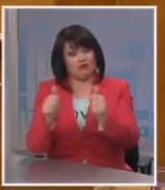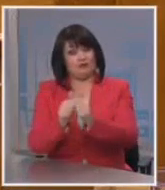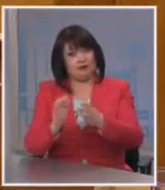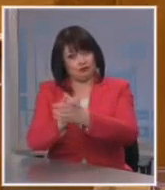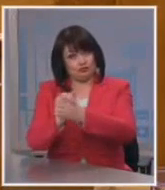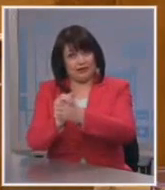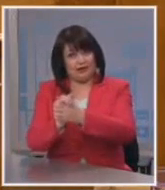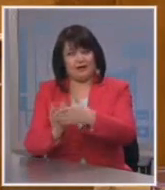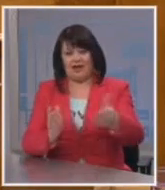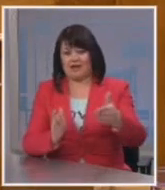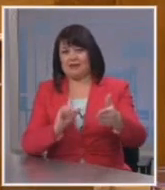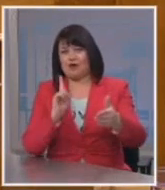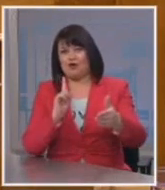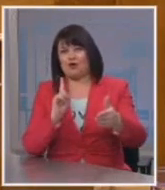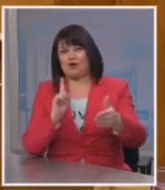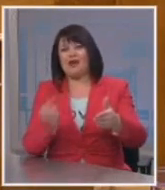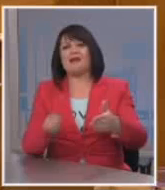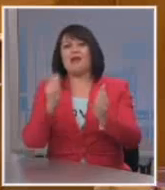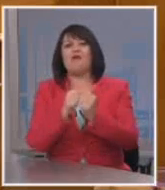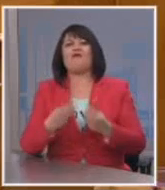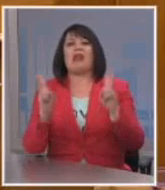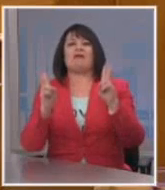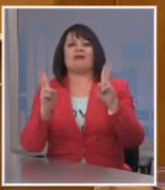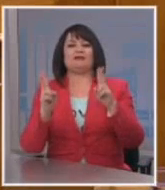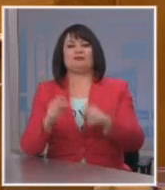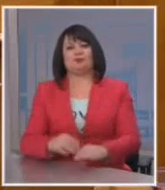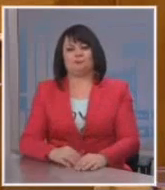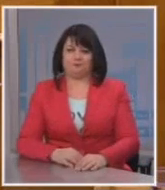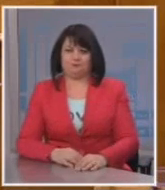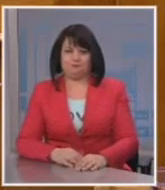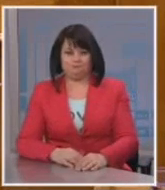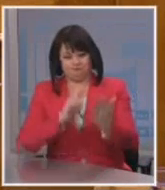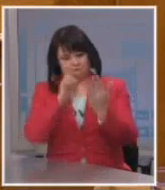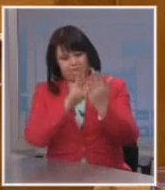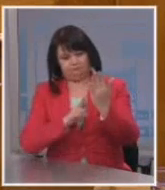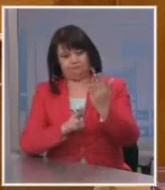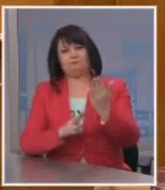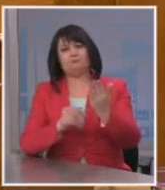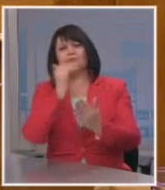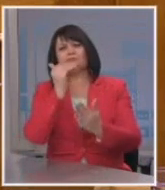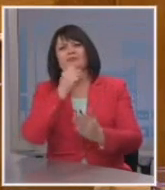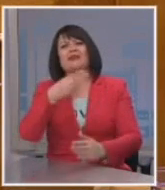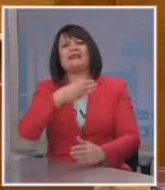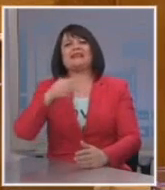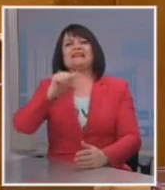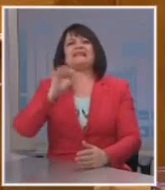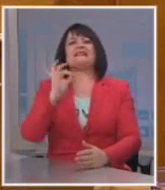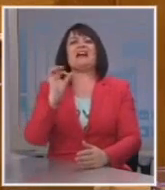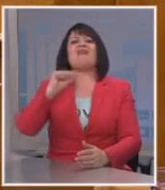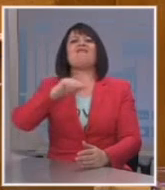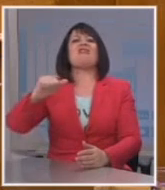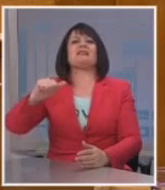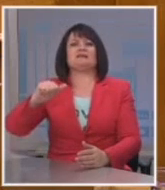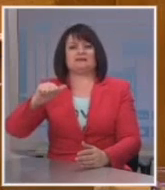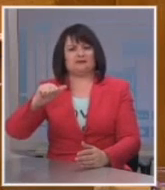τα αριστερά, αλλά προς τον ανεφιλελευθερισμό. Διάβαζα ότι σύντομα θα πάρετε μαζί την κυρία Ξαφά, την κυρία Μιράντα Ξαφά